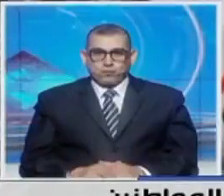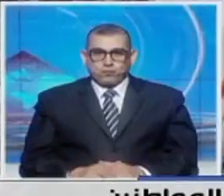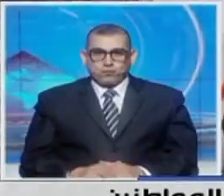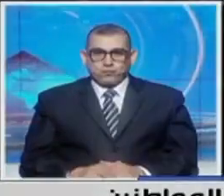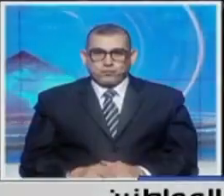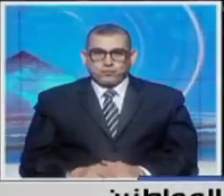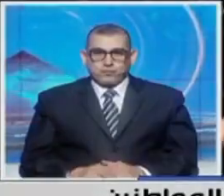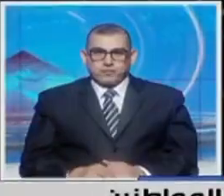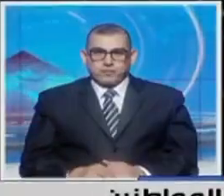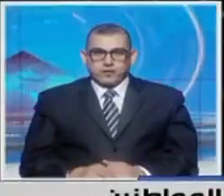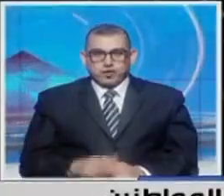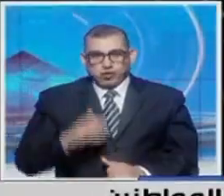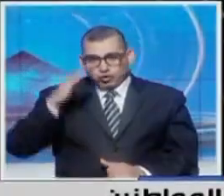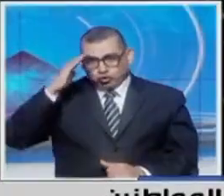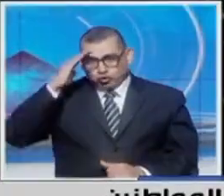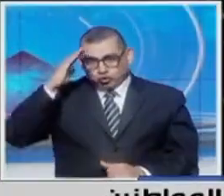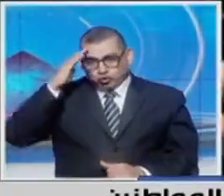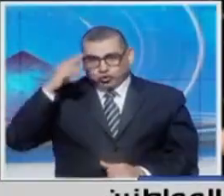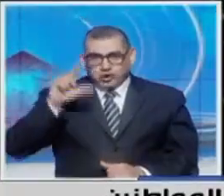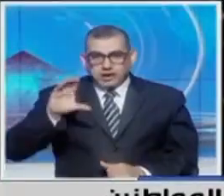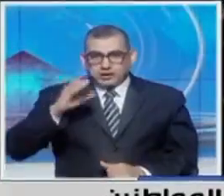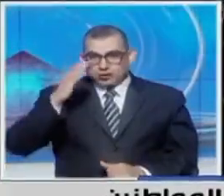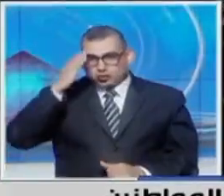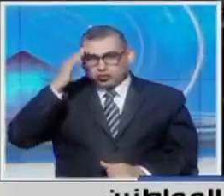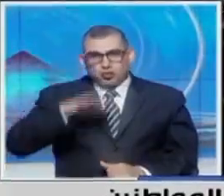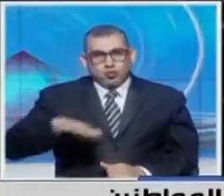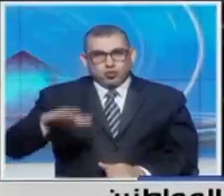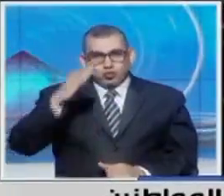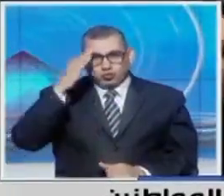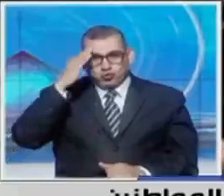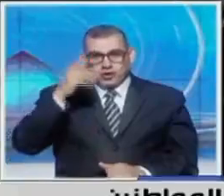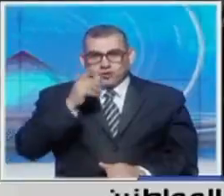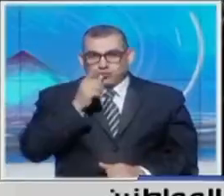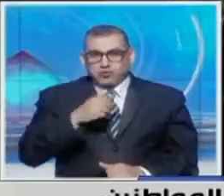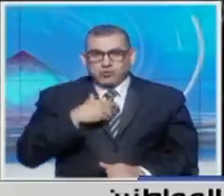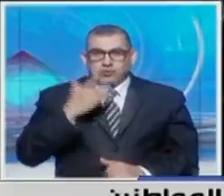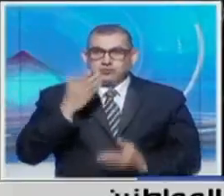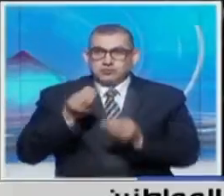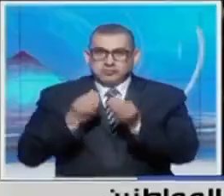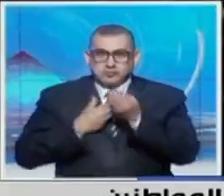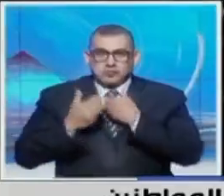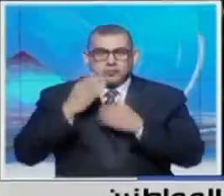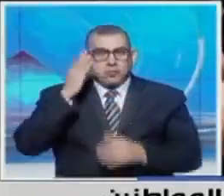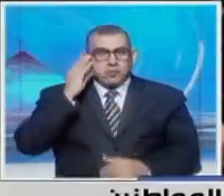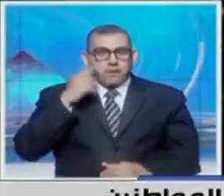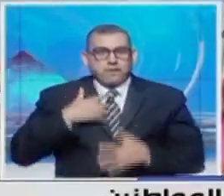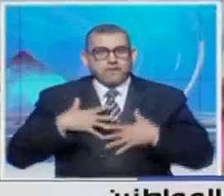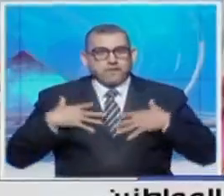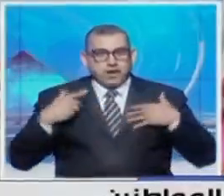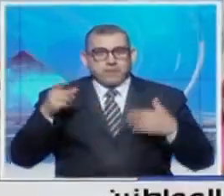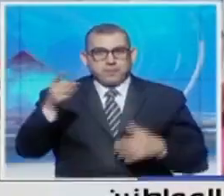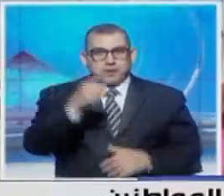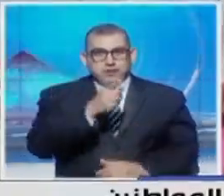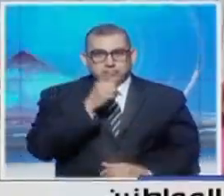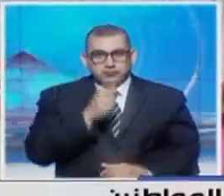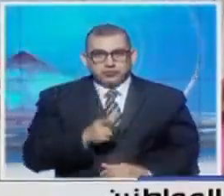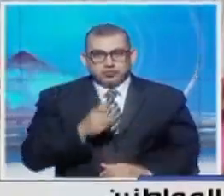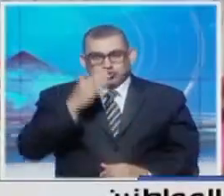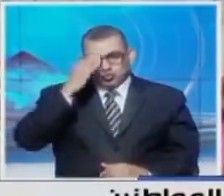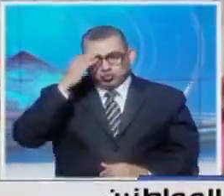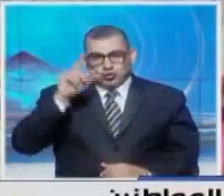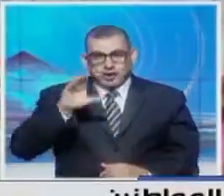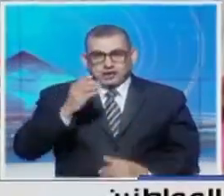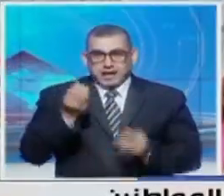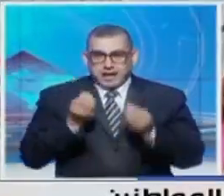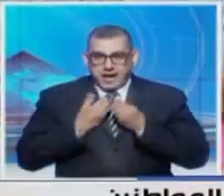كانت زمان. نشكر سيادة الرئيس وبنشكركم، وانتوا جايين من اخر الدنيا لينا واحنا فرحانين بيكم. شكرا يا سيادة الرئيس على